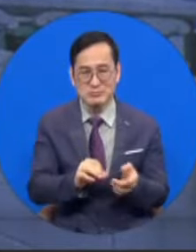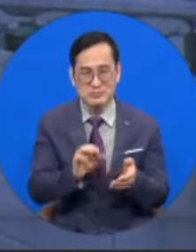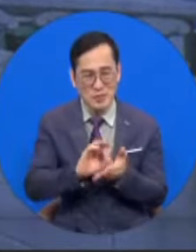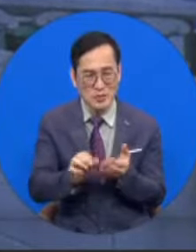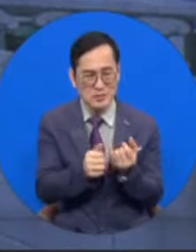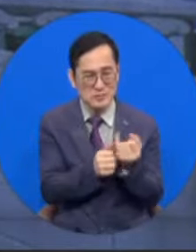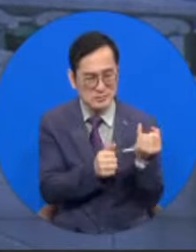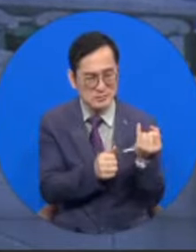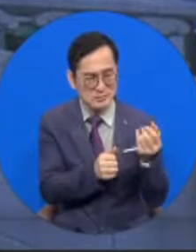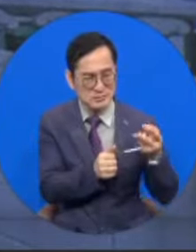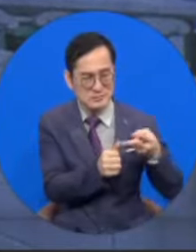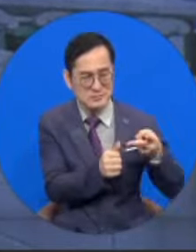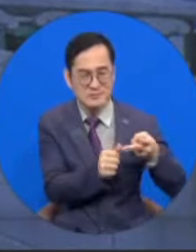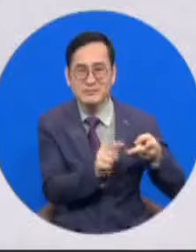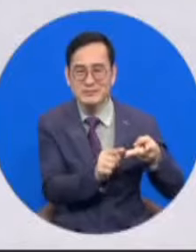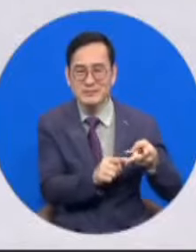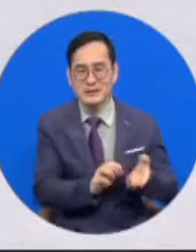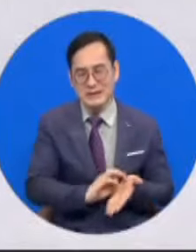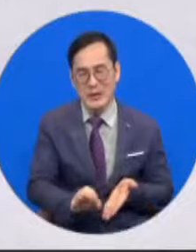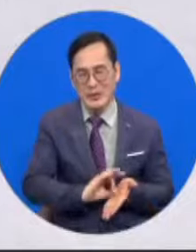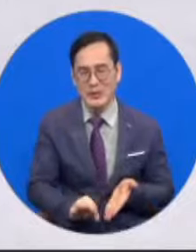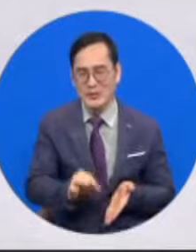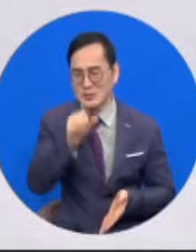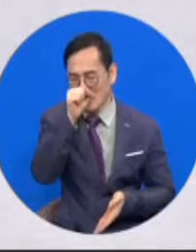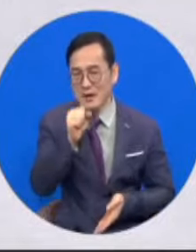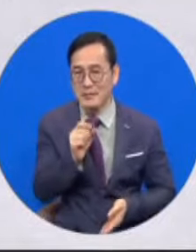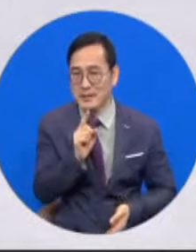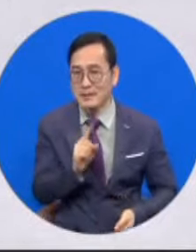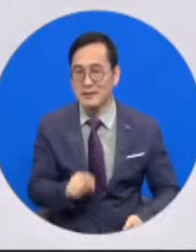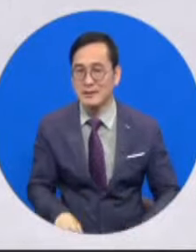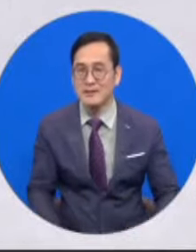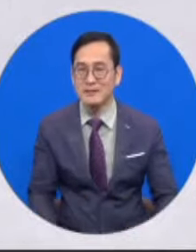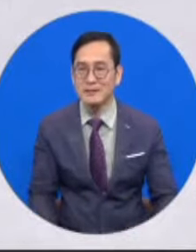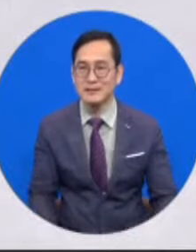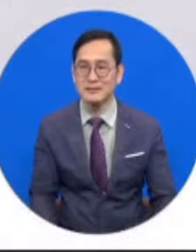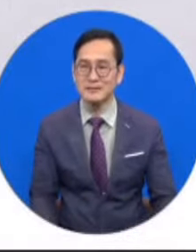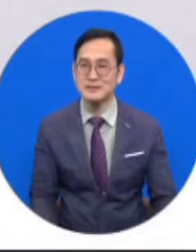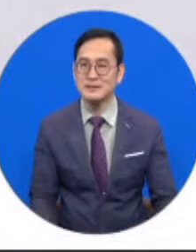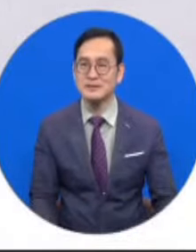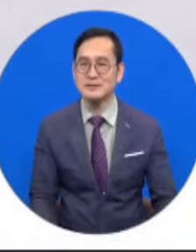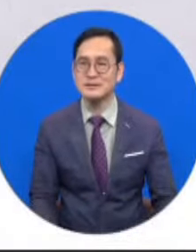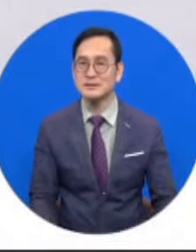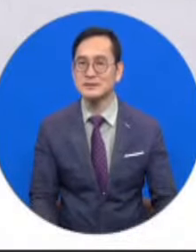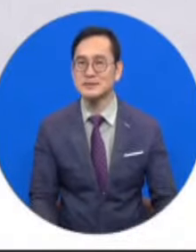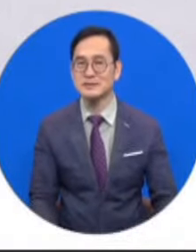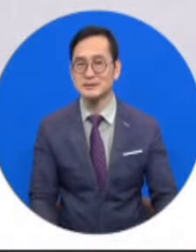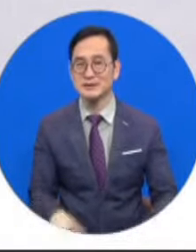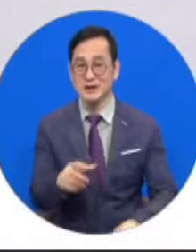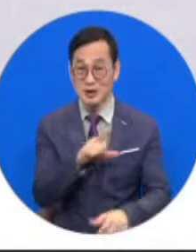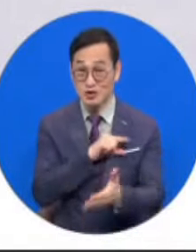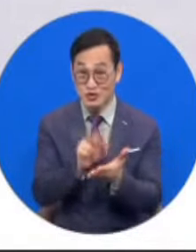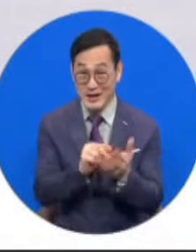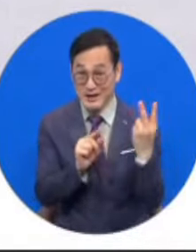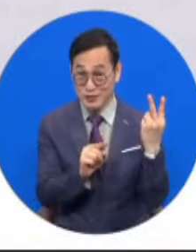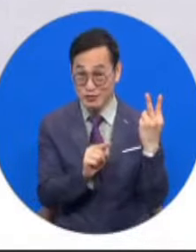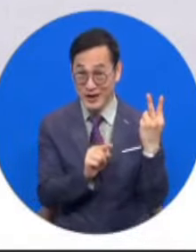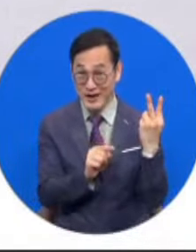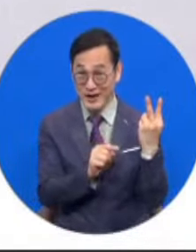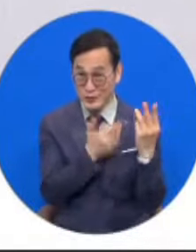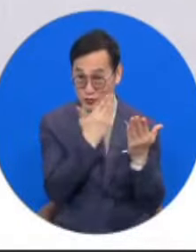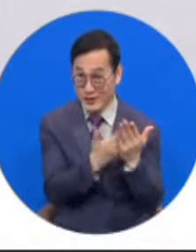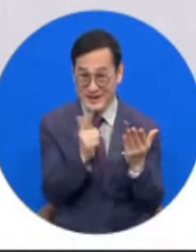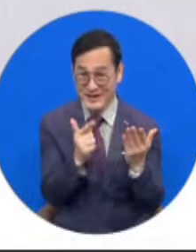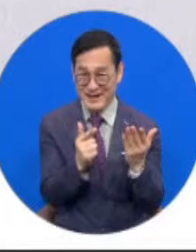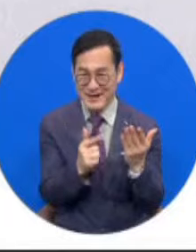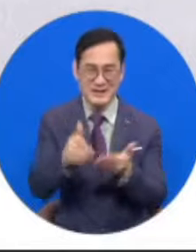설마 이제 여섯 가지 방법 중에서 두 가지가 양기를 겠 쓰라 하고 세컨드에 돈을 쓰라는 아니겠죠 어 그럼 이제 그건